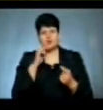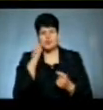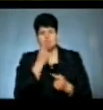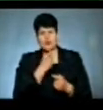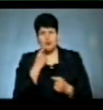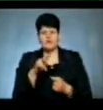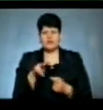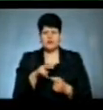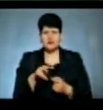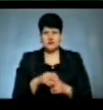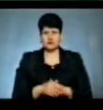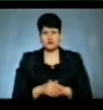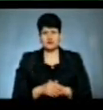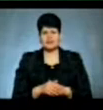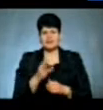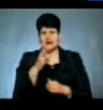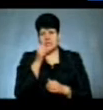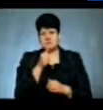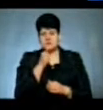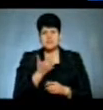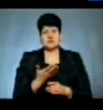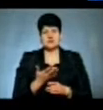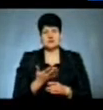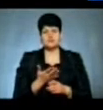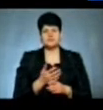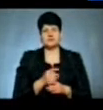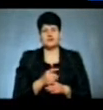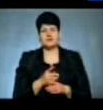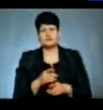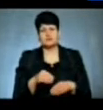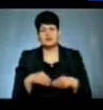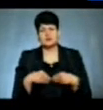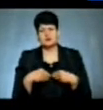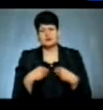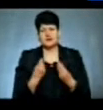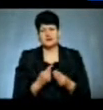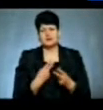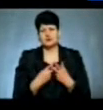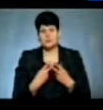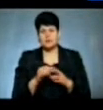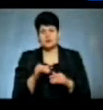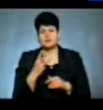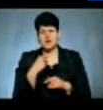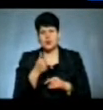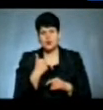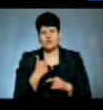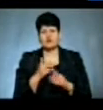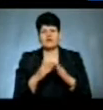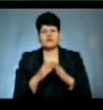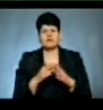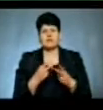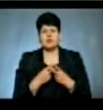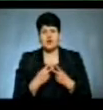суверенітету. Три місяці примусових робіт за відмову свідчити у суді над братами Гореннями. Потім 3 роки ув'язнення в таборах суворого режиму за книгу